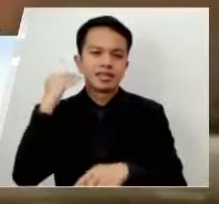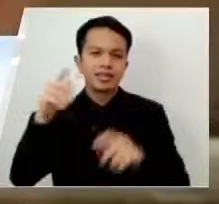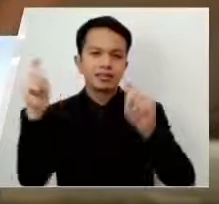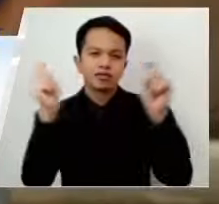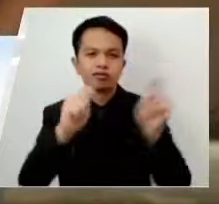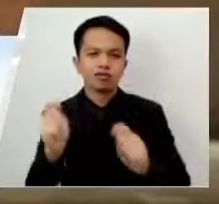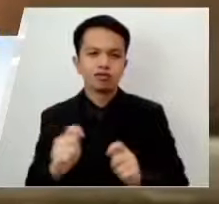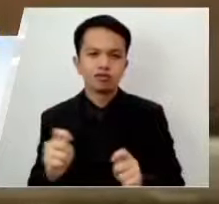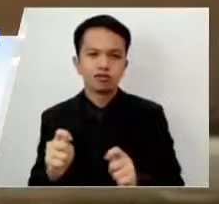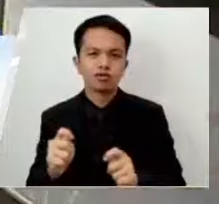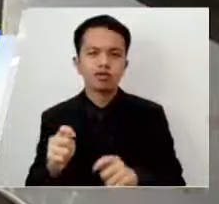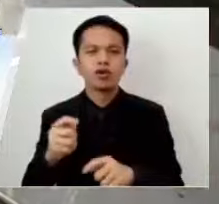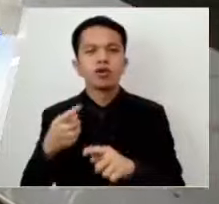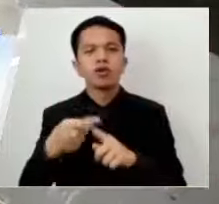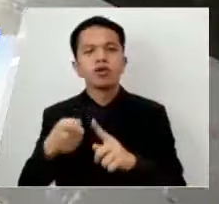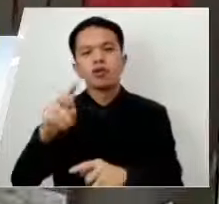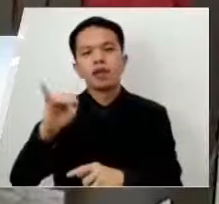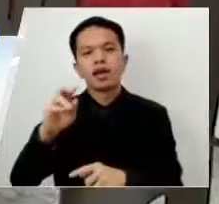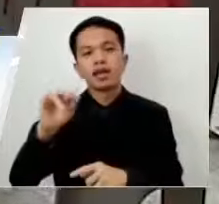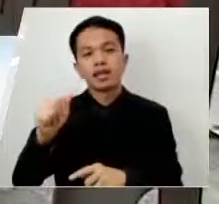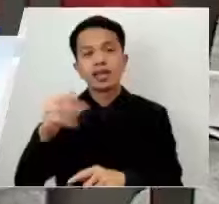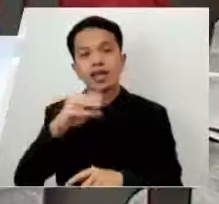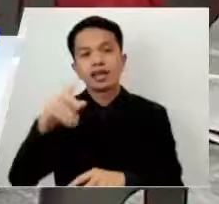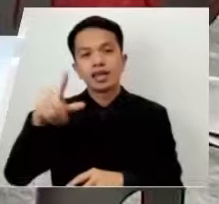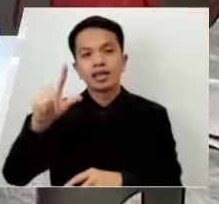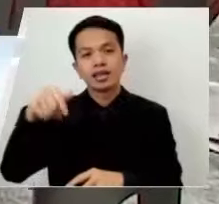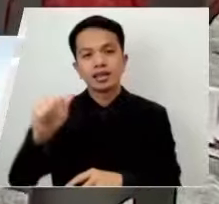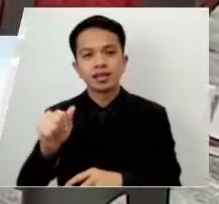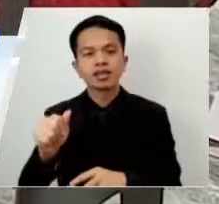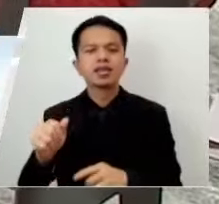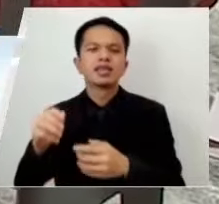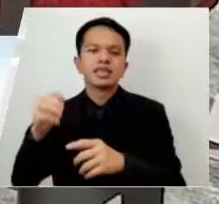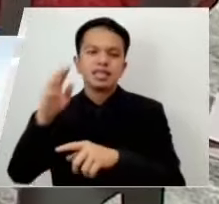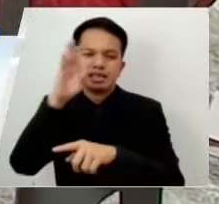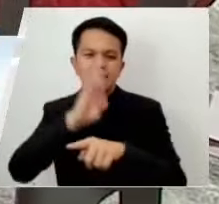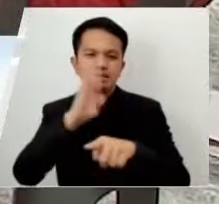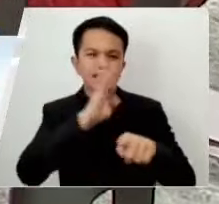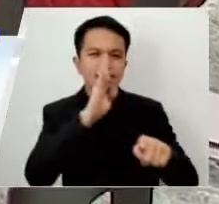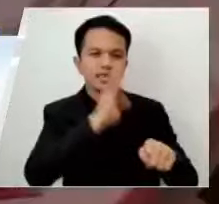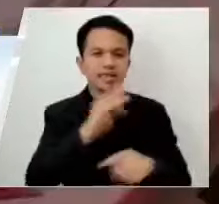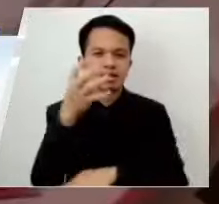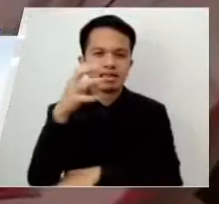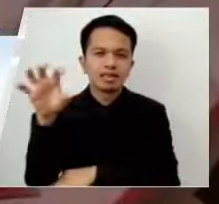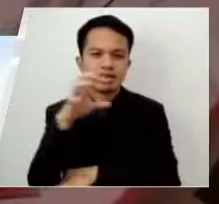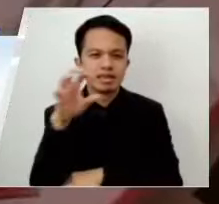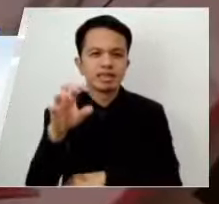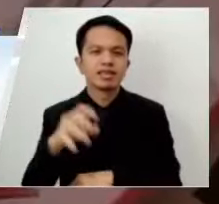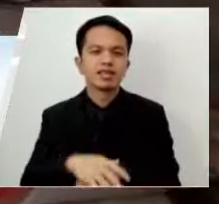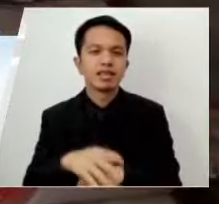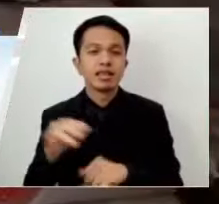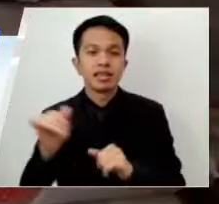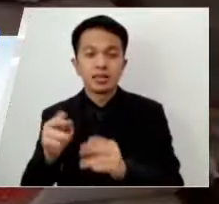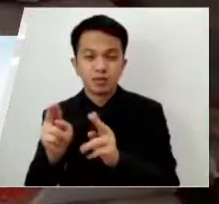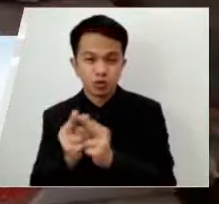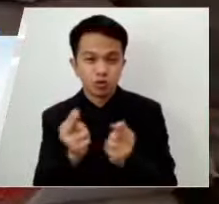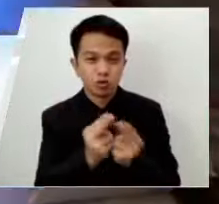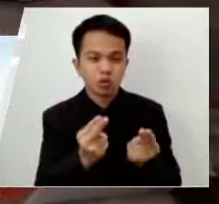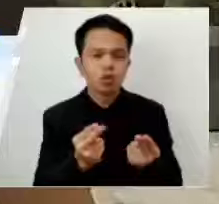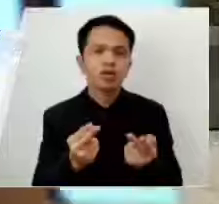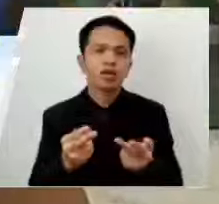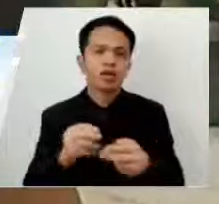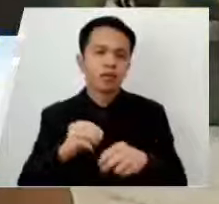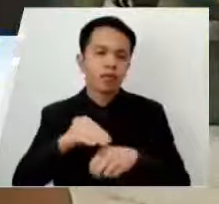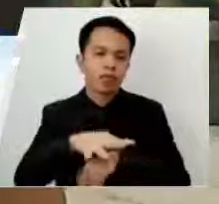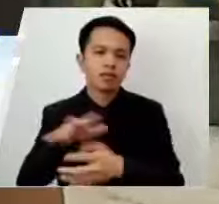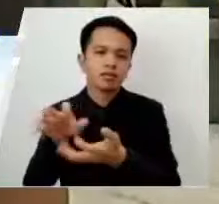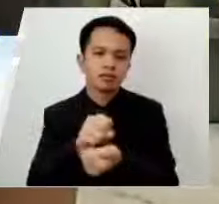bagyong Karina. Sira ang mga TV at electric fan. Hindi na mapakinabangan ang mga papel at notebook at basa, pati ang learning kits.